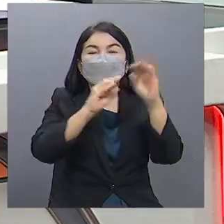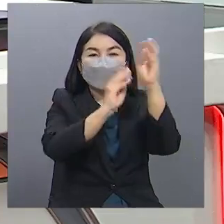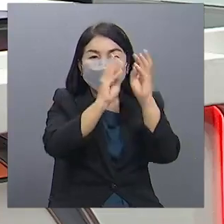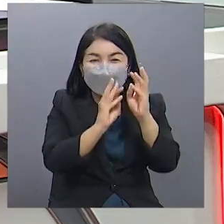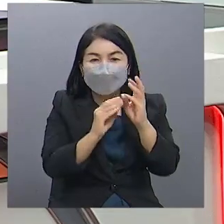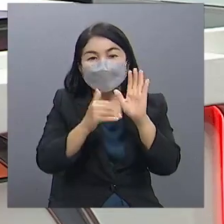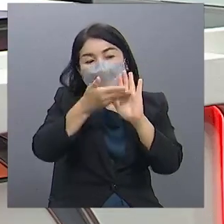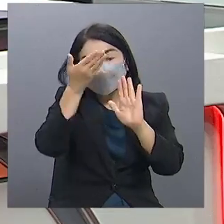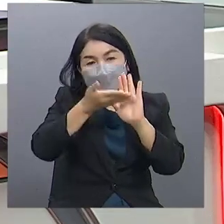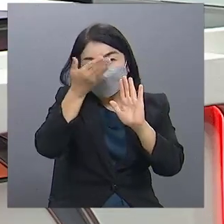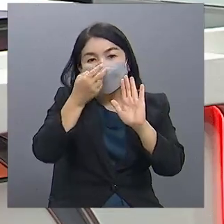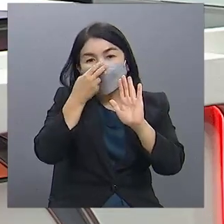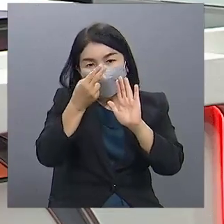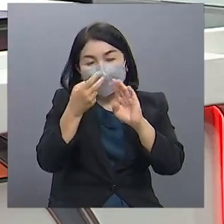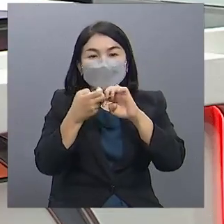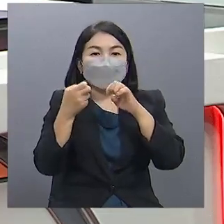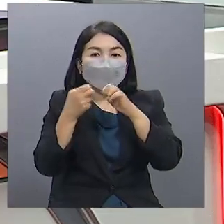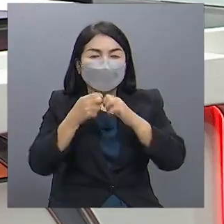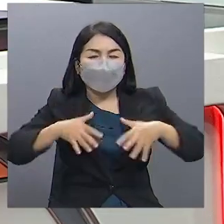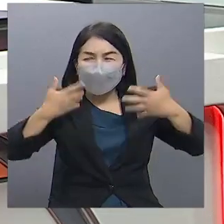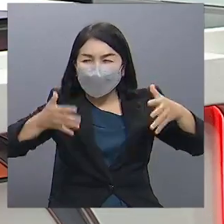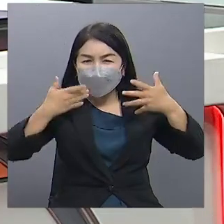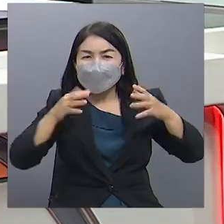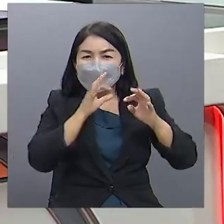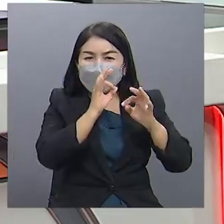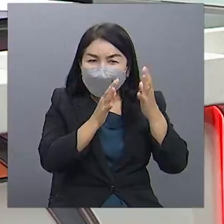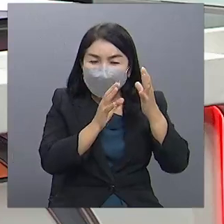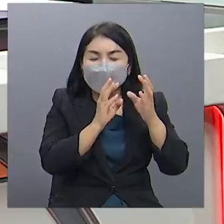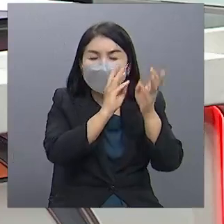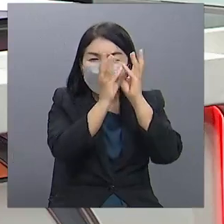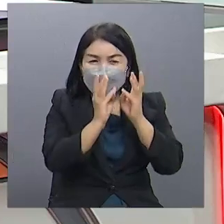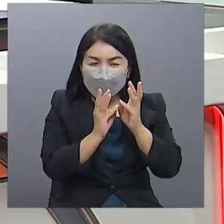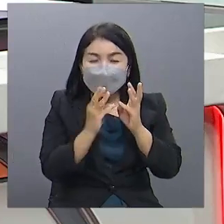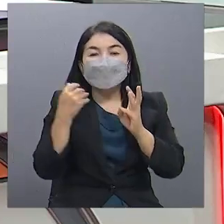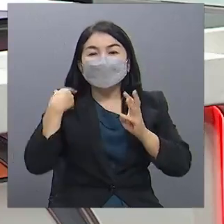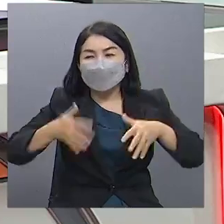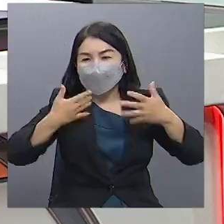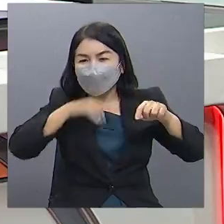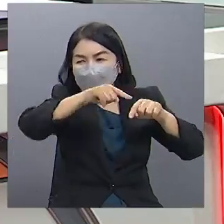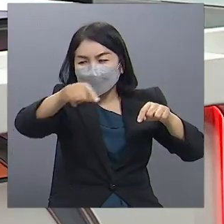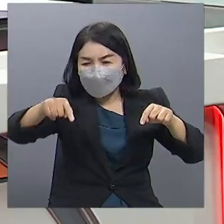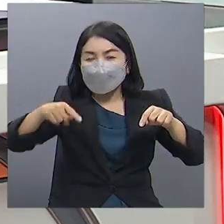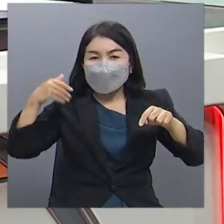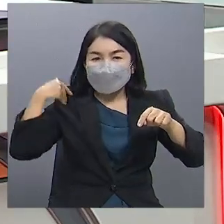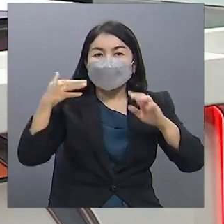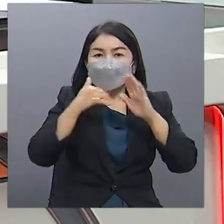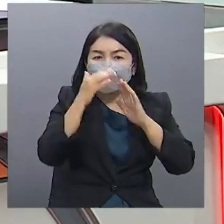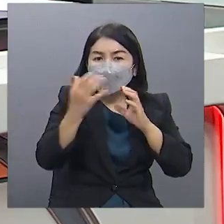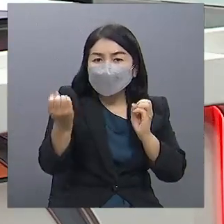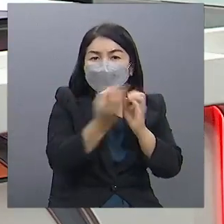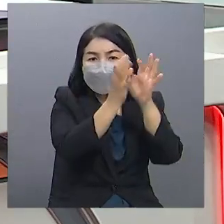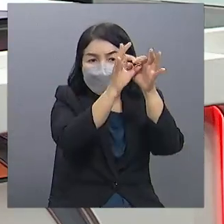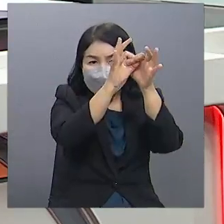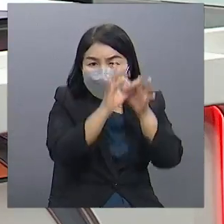มีปัญหาเรื่องของจุดความร้อนมีฝุ่นควันในเป็นหลายๆจุดเกิดขึ้นนะคะก็เป็นปัจจัยที่เชื่อมโยงมาพอลมพัดล